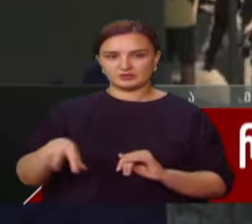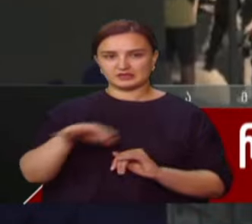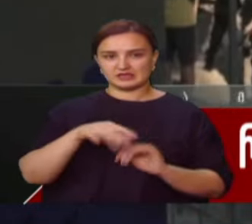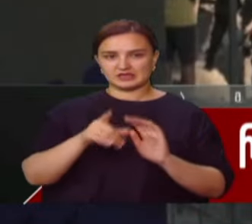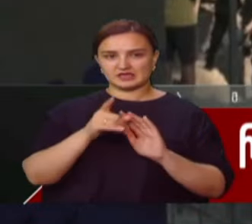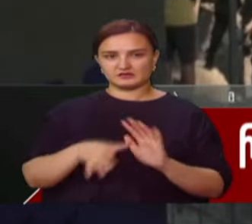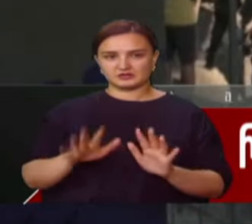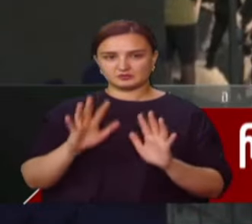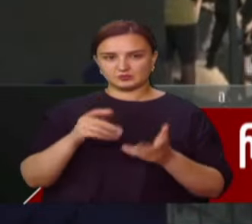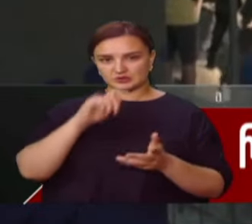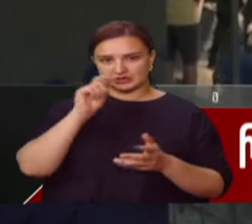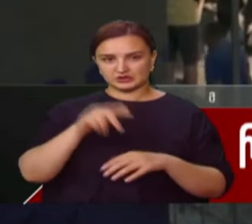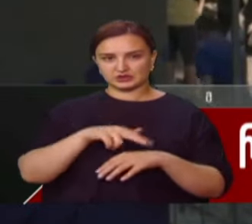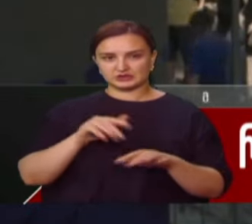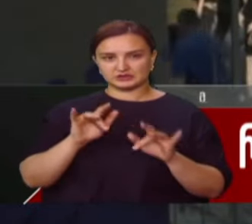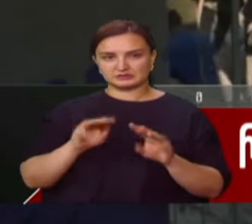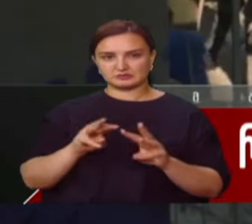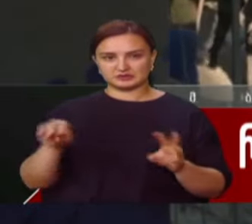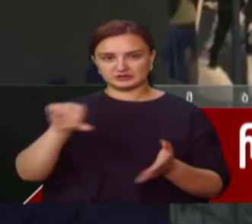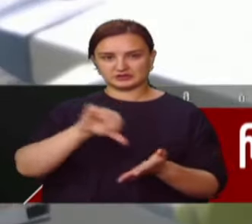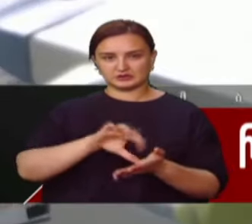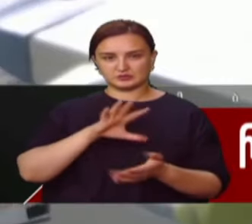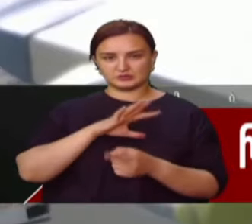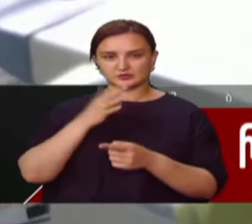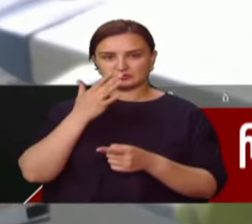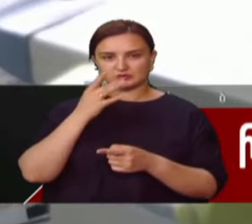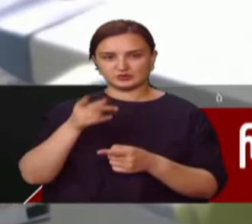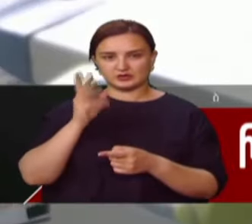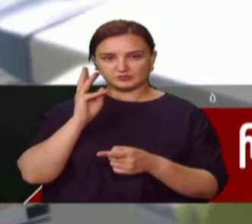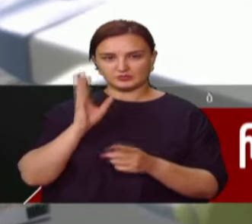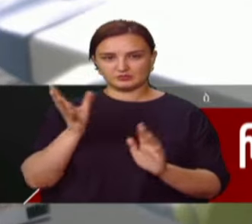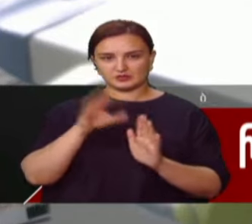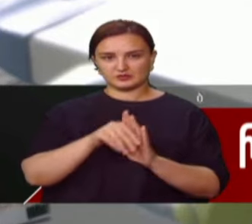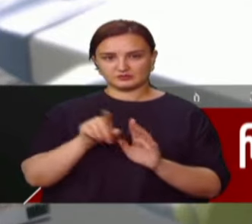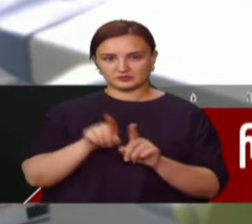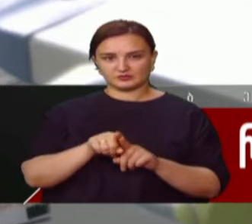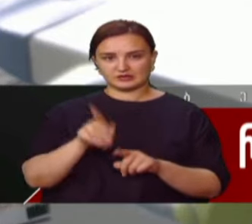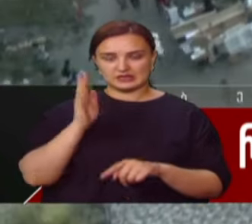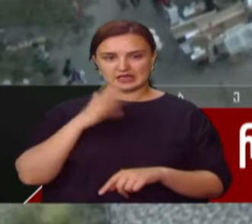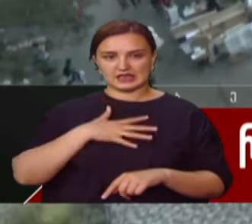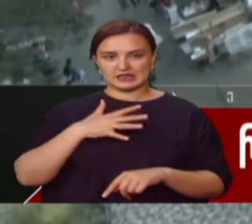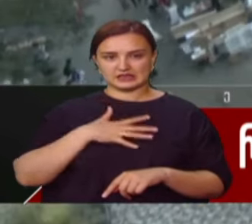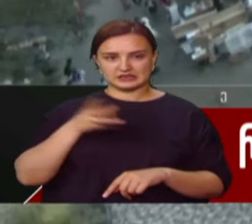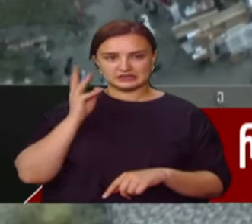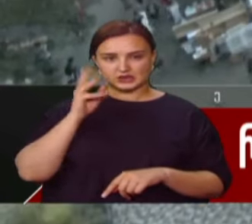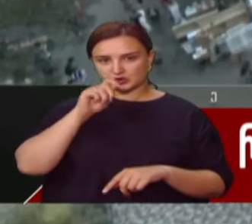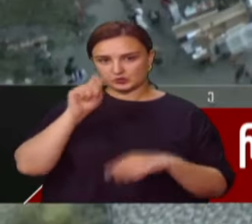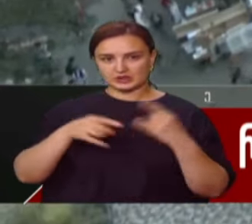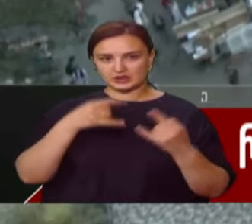თავდასხმა მოხდა, უკრაინაში ნაკა საქმეთა მინისტრი იმყოფებოდა, მას უცხოელი დიპლომატები შეუერთდნენ, მათ შორის კანადის ელჩი. უკრაინული მედიის